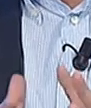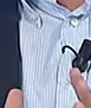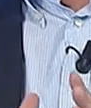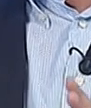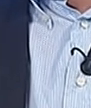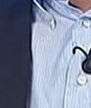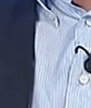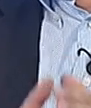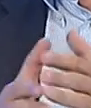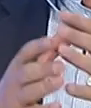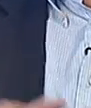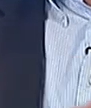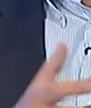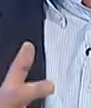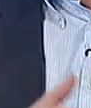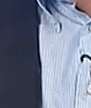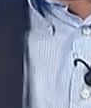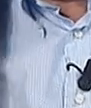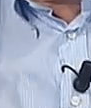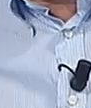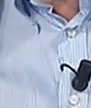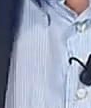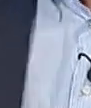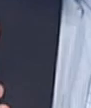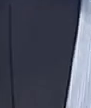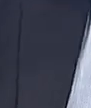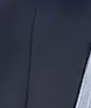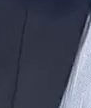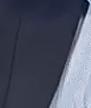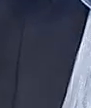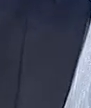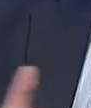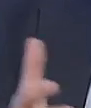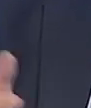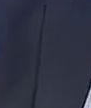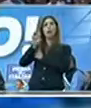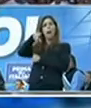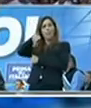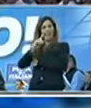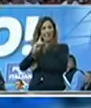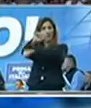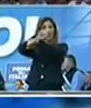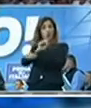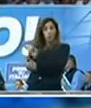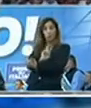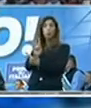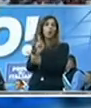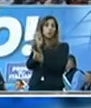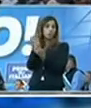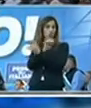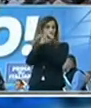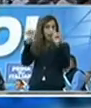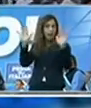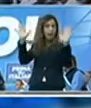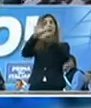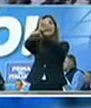una fase nuova, la fase, come dire, del papete, la chiamiamo così per comodità, non gli ha